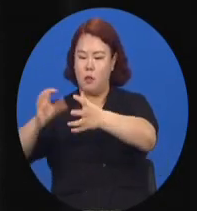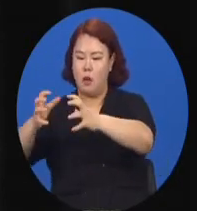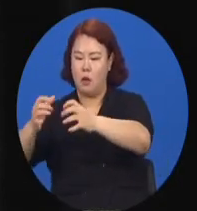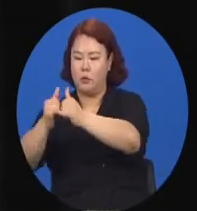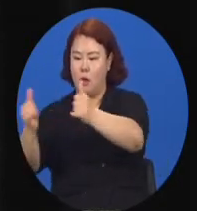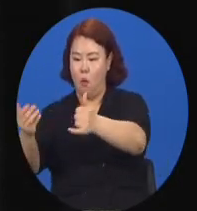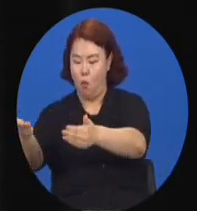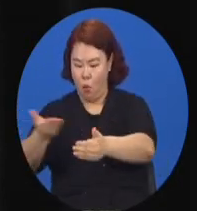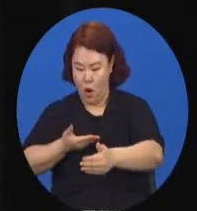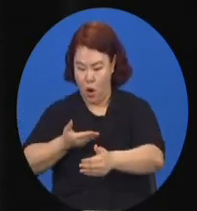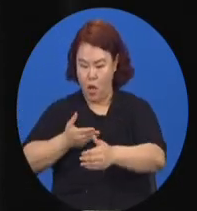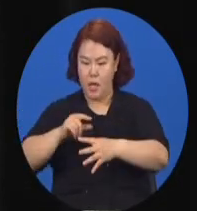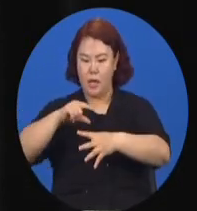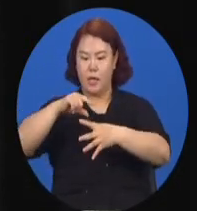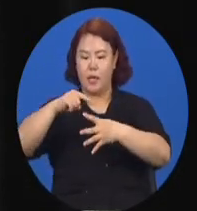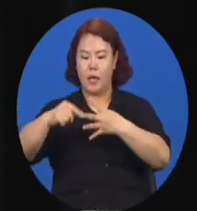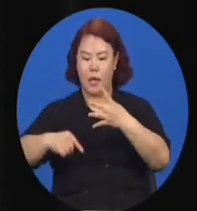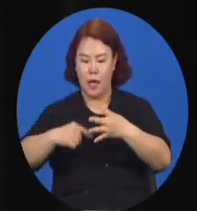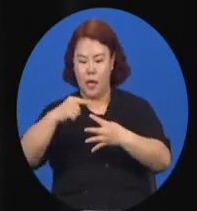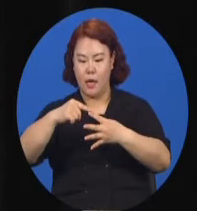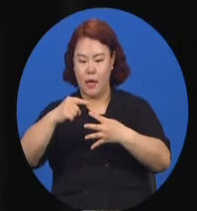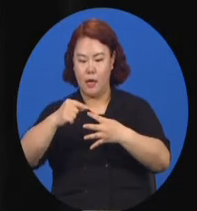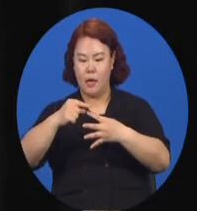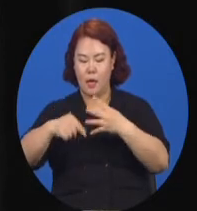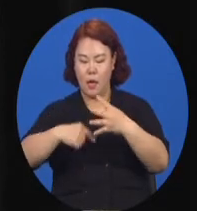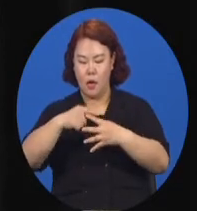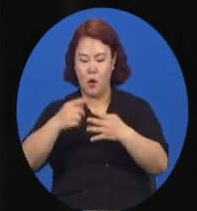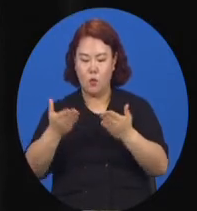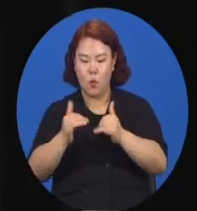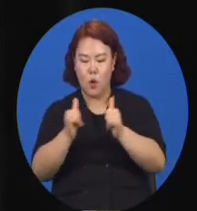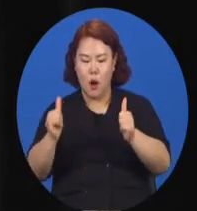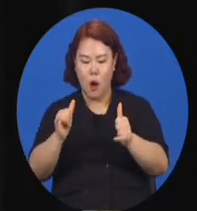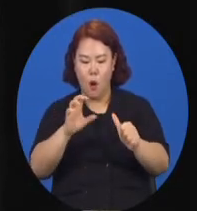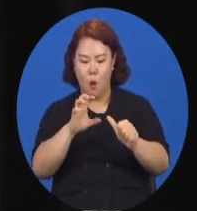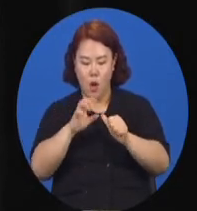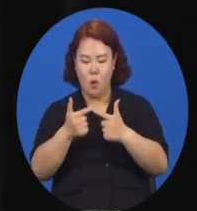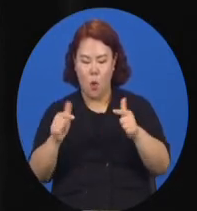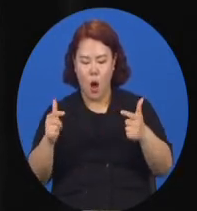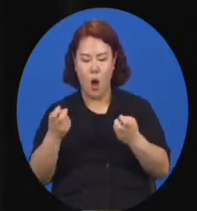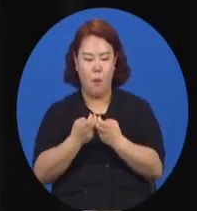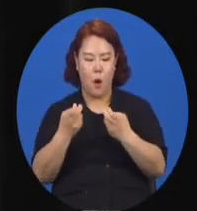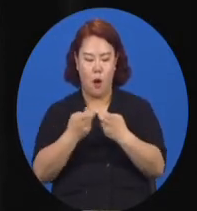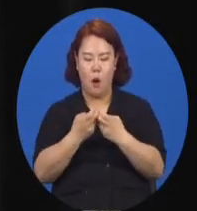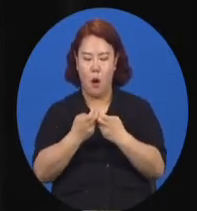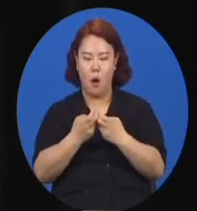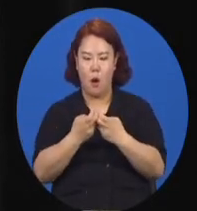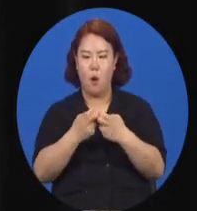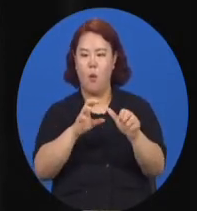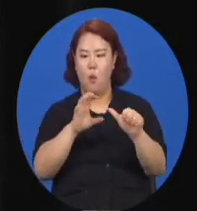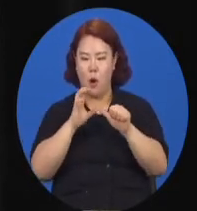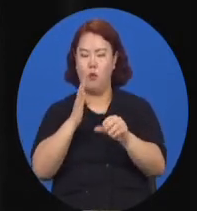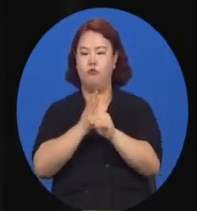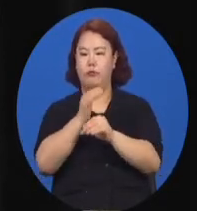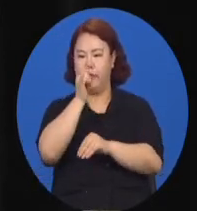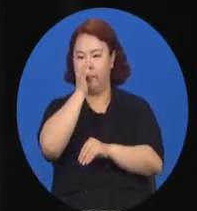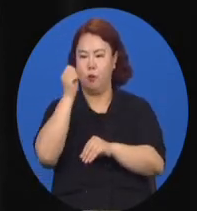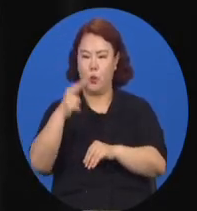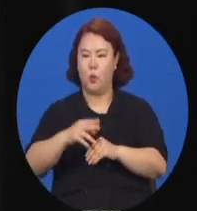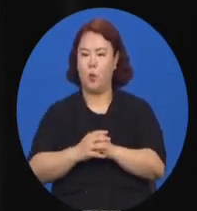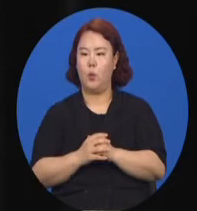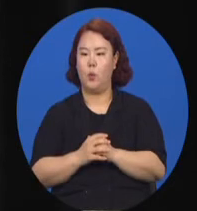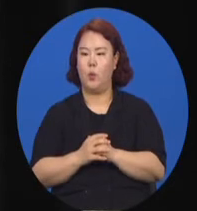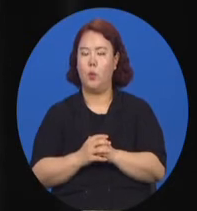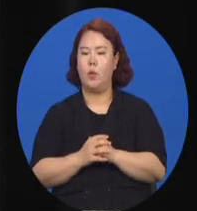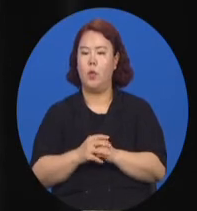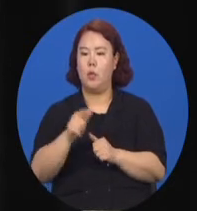들여서 계절 근로자로 저희들 고용을 확대해 나가는 등 많은 대책을 강구해 나가고 있습니다. 그리고 지원은 농산물